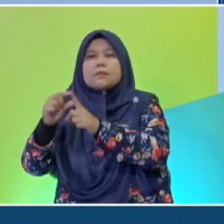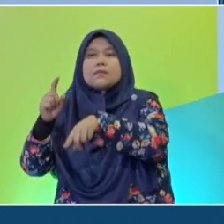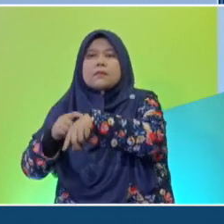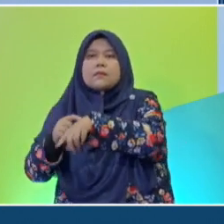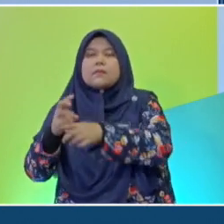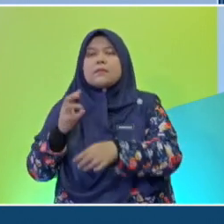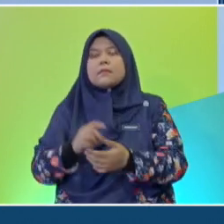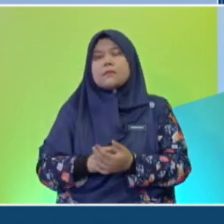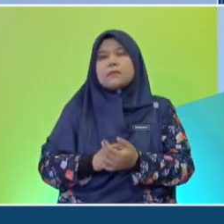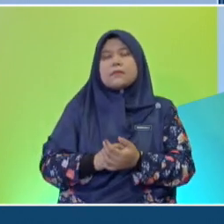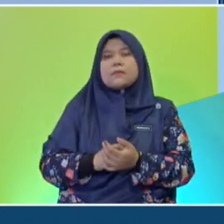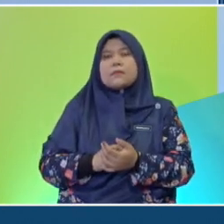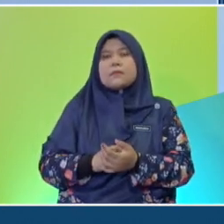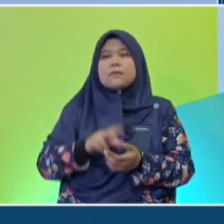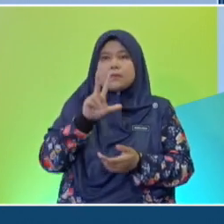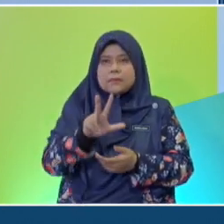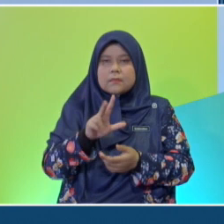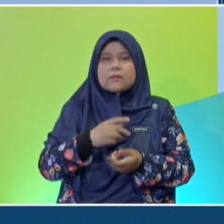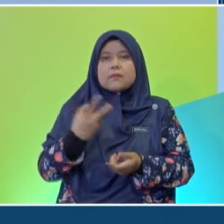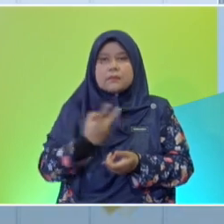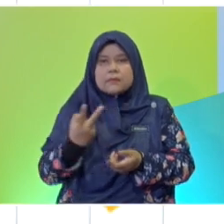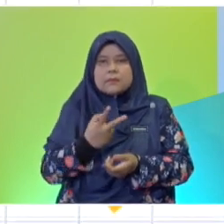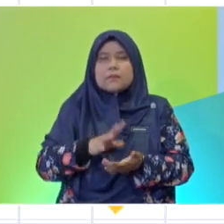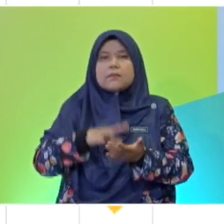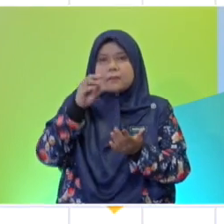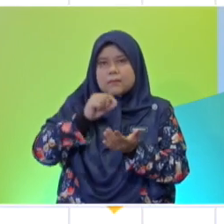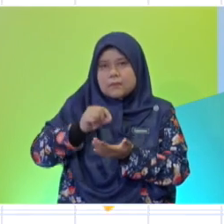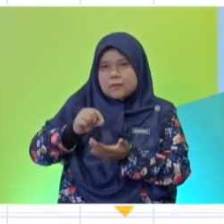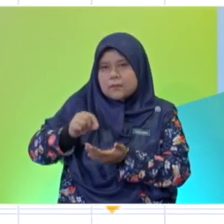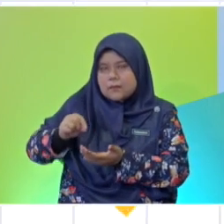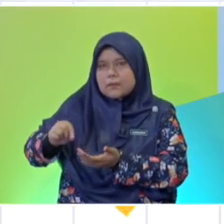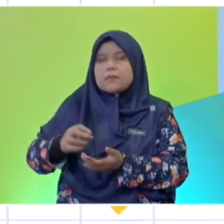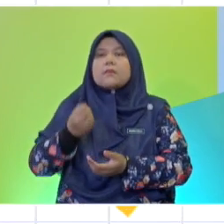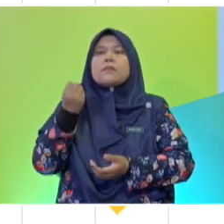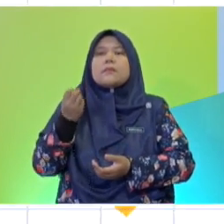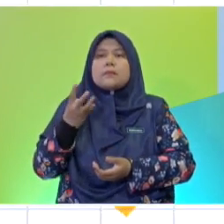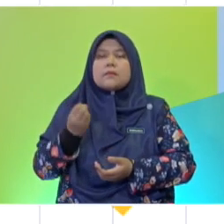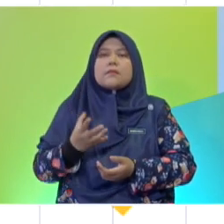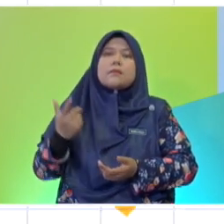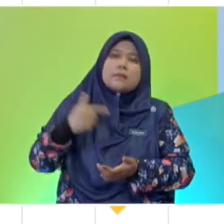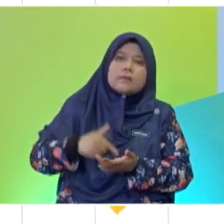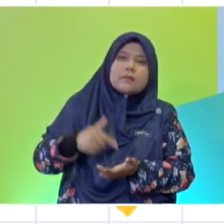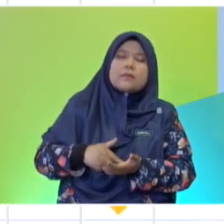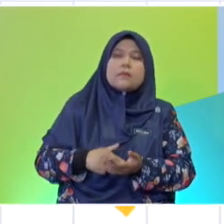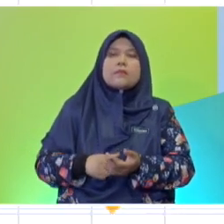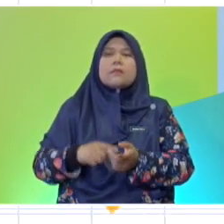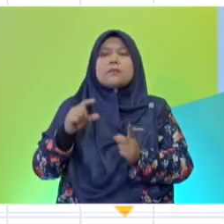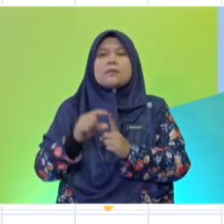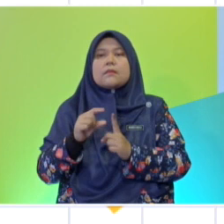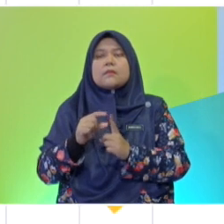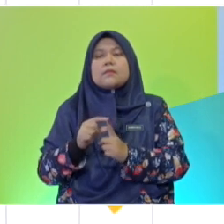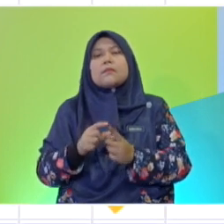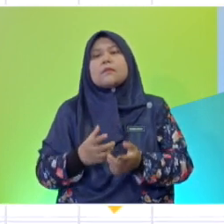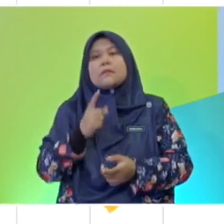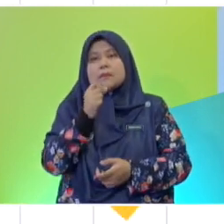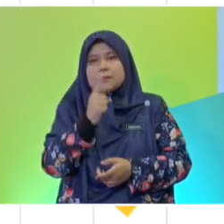dan yang ketiga Jika Anda berdua terus menyalin pada kadal yang sama berapakah perkataan yang dapat disalin bagi setiap orang dalam